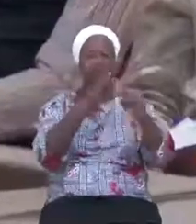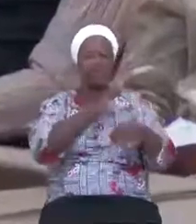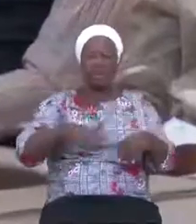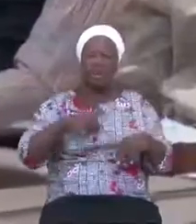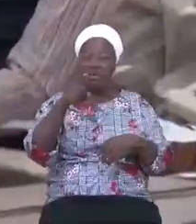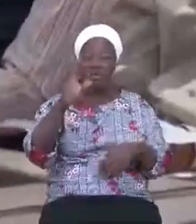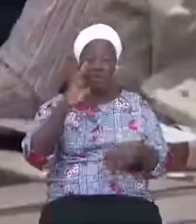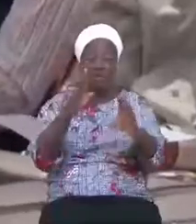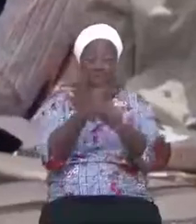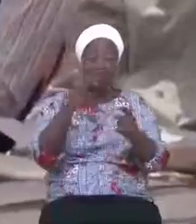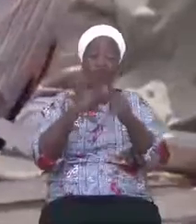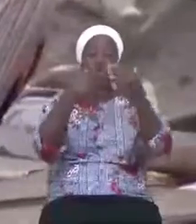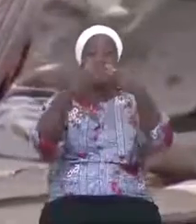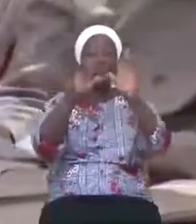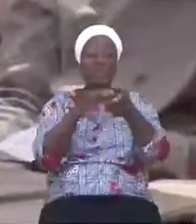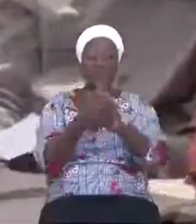tu entreras au ciel.